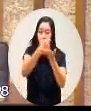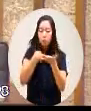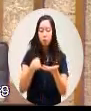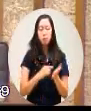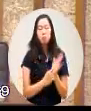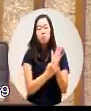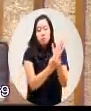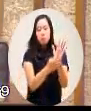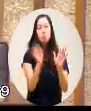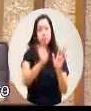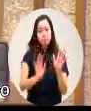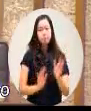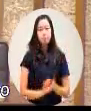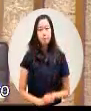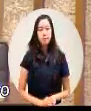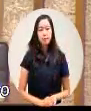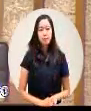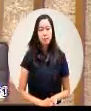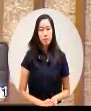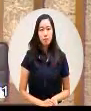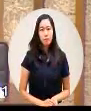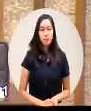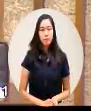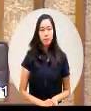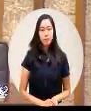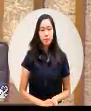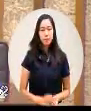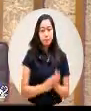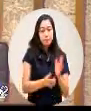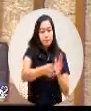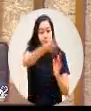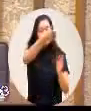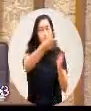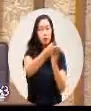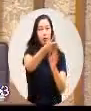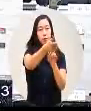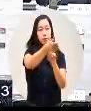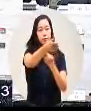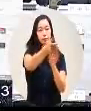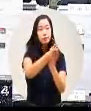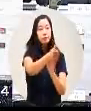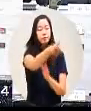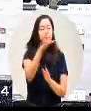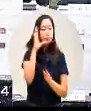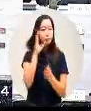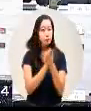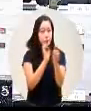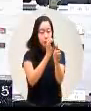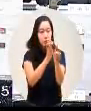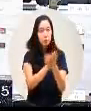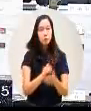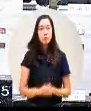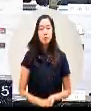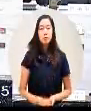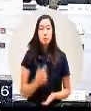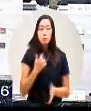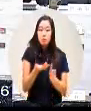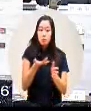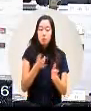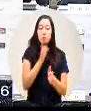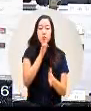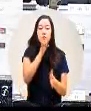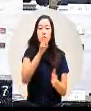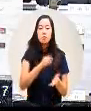一个态度跟看法。谢谢， 谢谢， 谢谢你的答复。 决定决定 是 你听我讲了齁，我都只有声明过